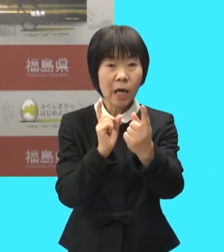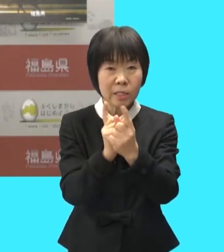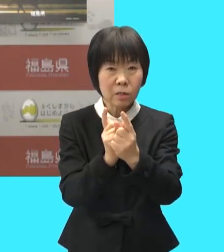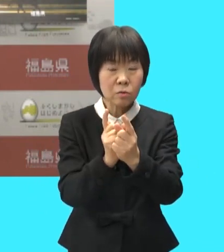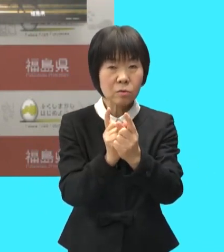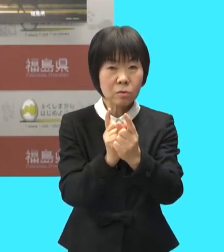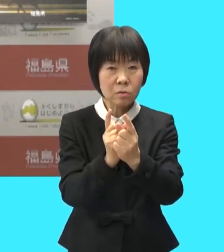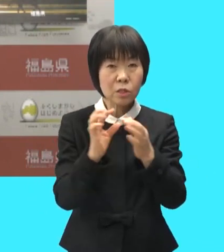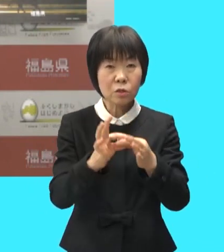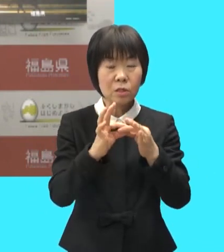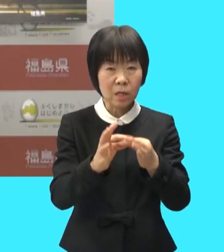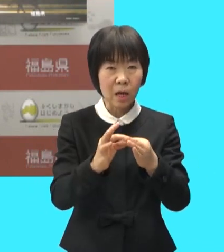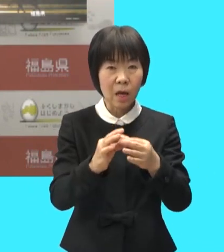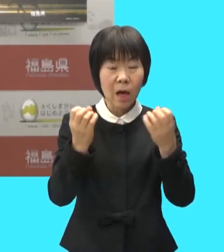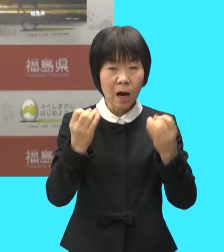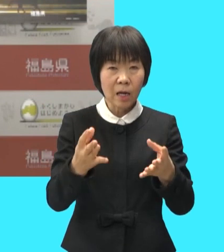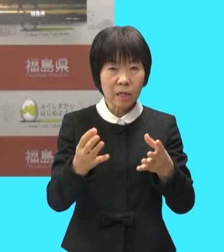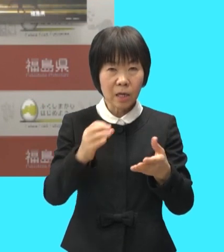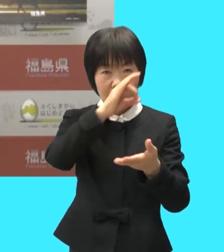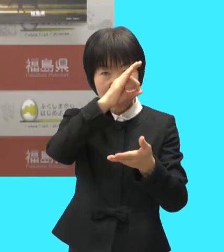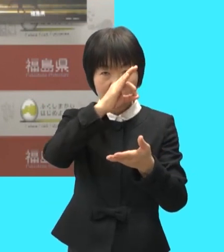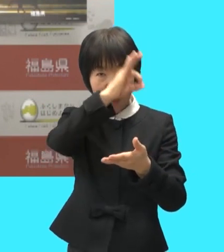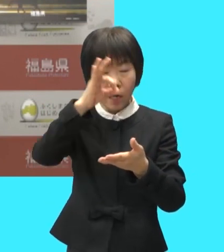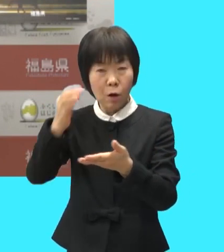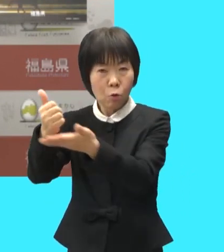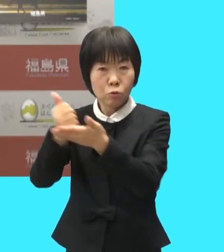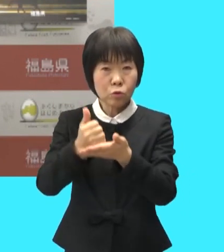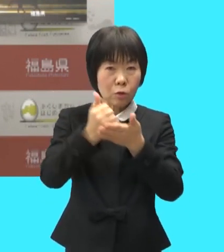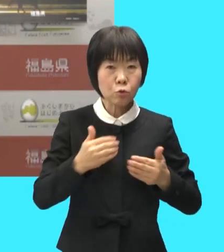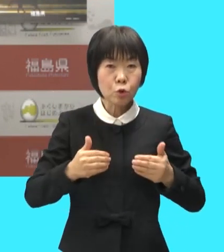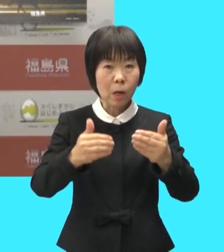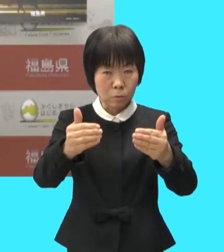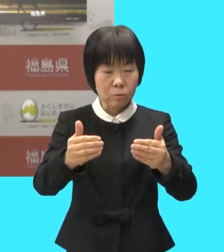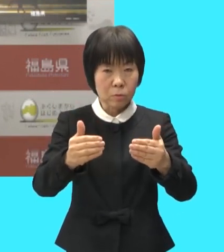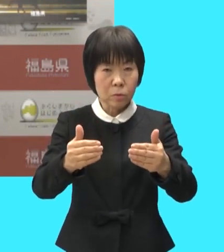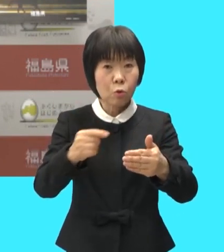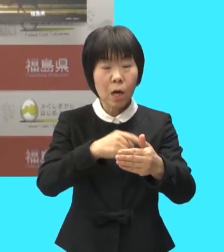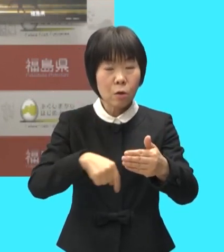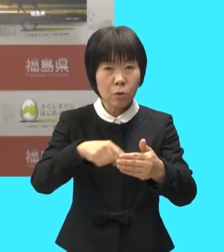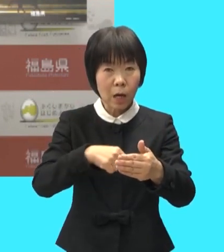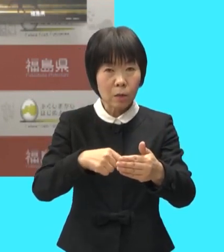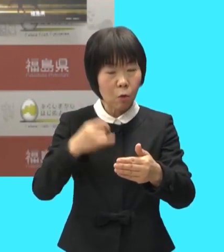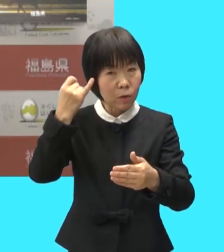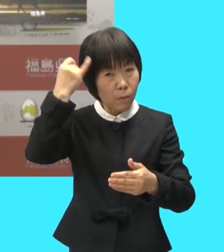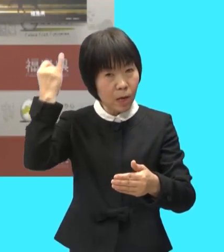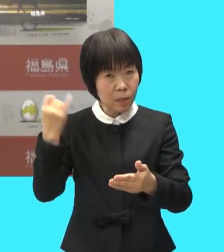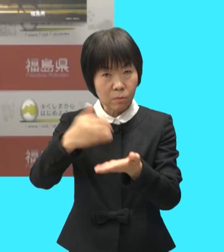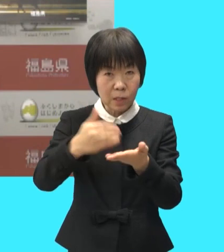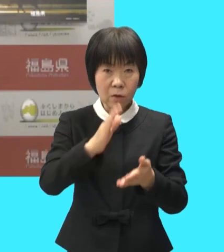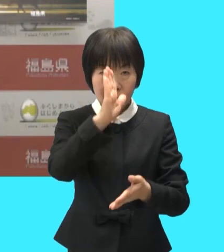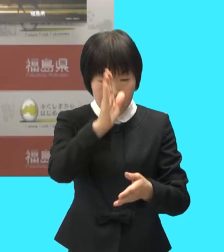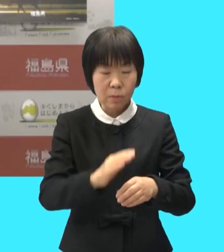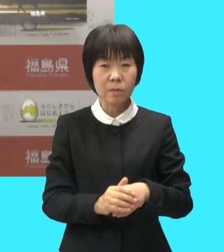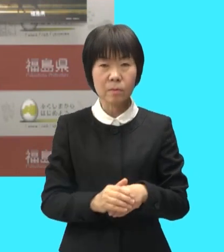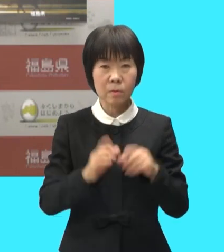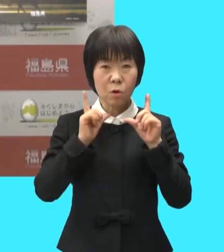光誘客対策をお勧めになるということ、具体的にもう少しイメージお持ちであればお伺いしたかったんですが、